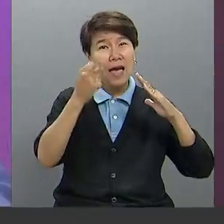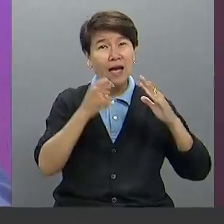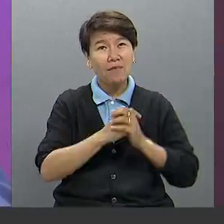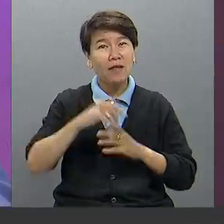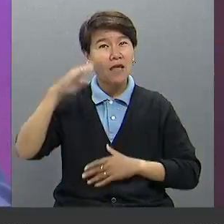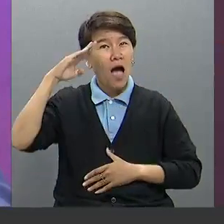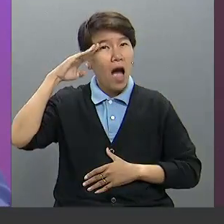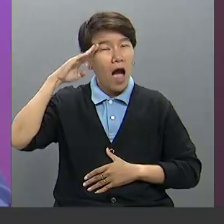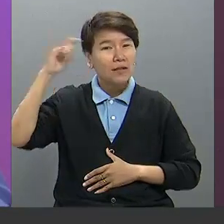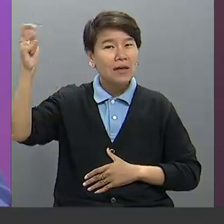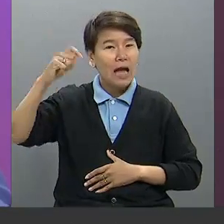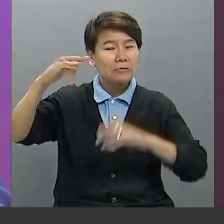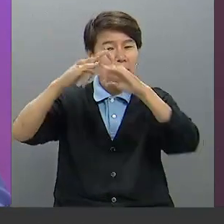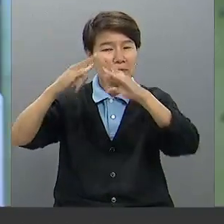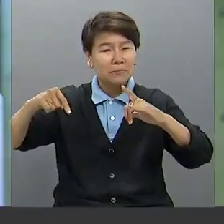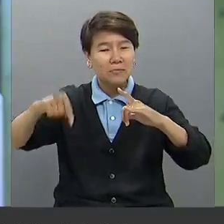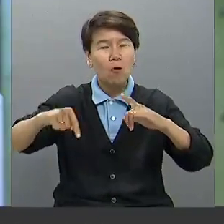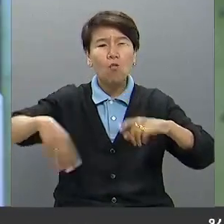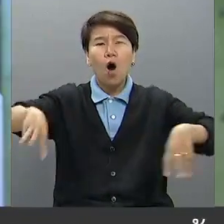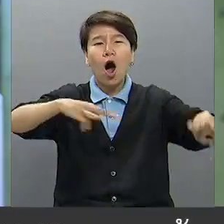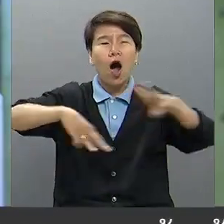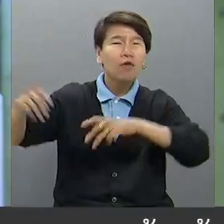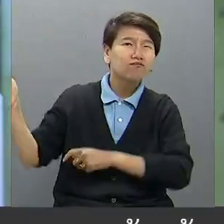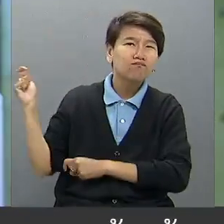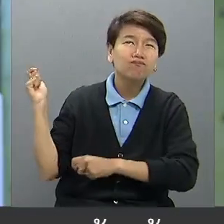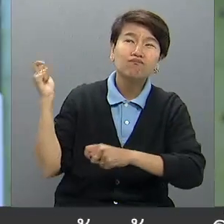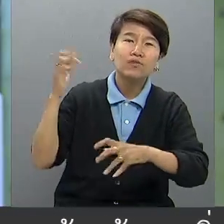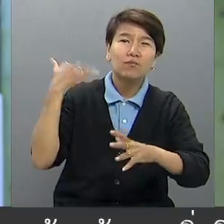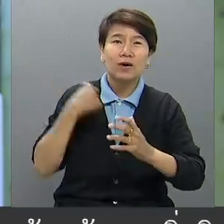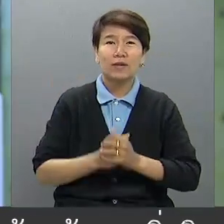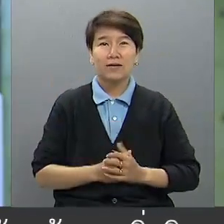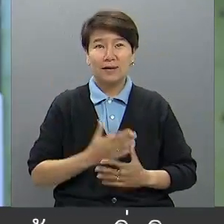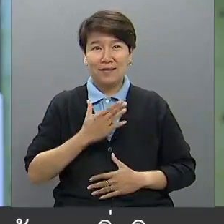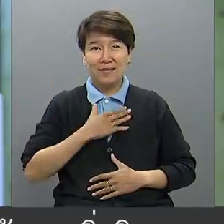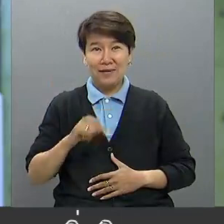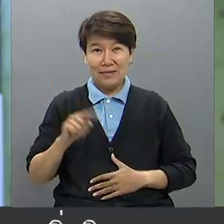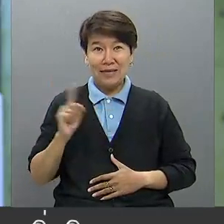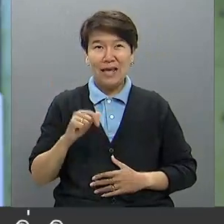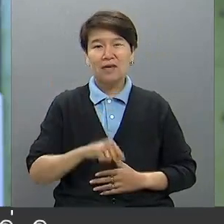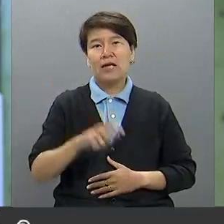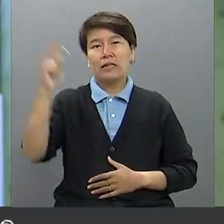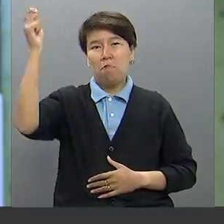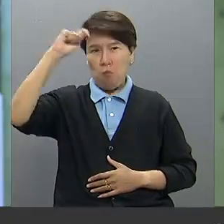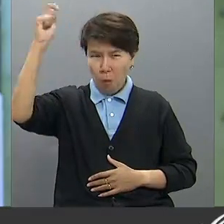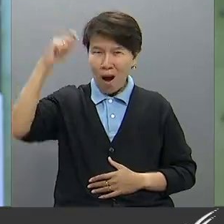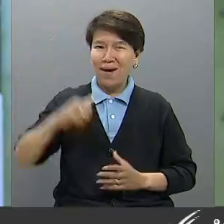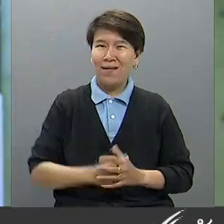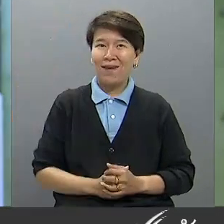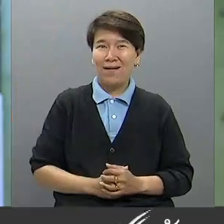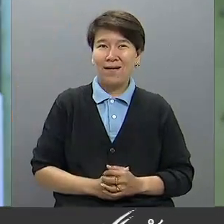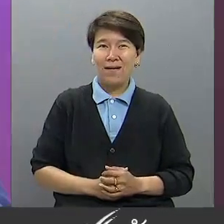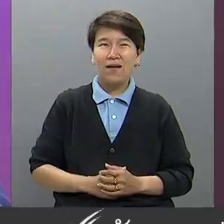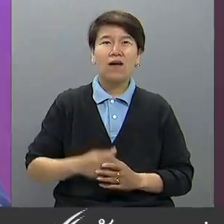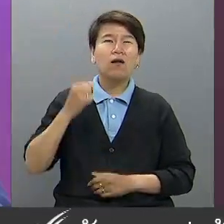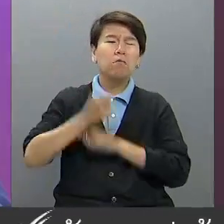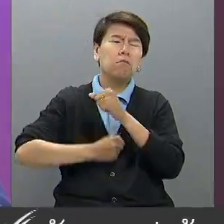ก็ไปเล่นในสนามในค่ายทหาร ของรุ่นพี่เนี่ยทันสนามหลวงค ่ ะ โอ้บรรยากาศเป็นยังไงพี่ป ุ๊ยสมัยก่อนก็คือเขา ก็ไม่น